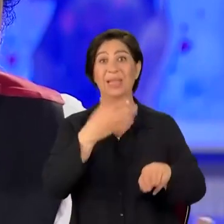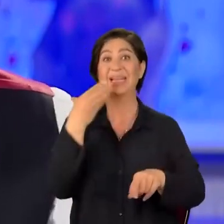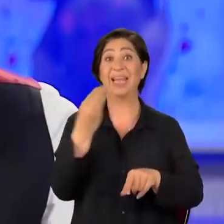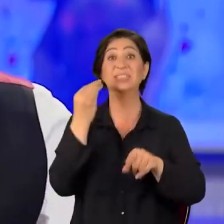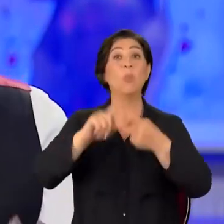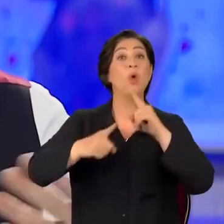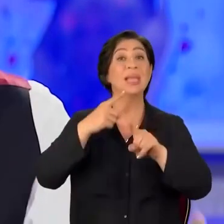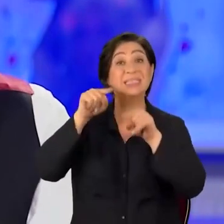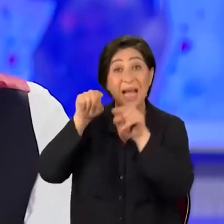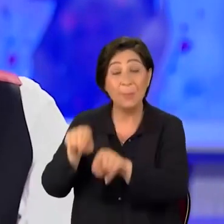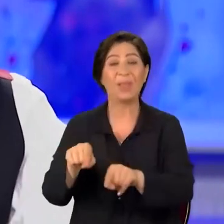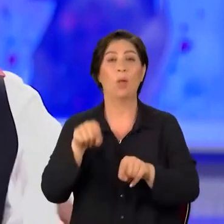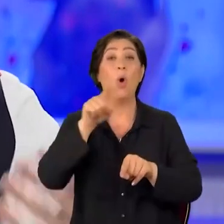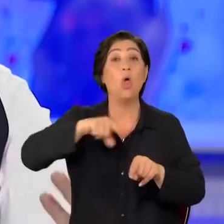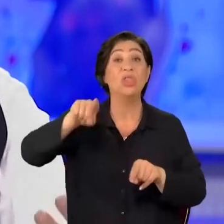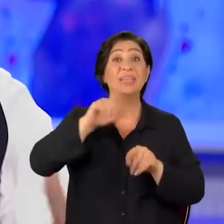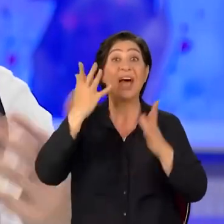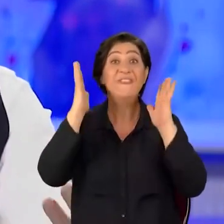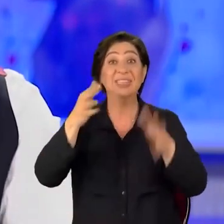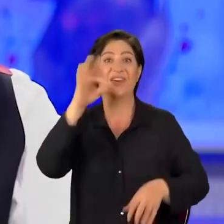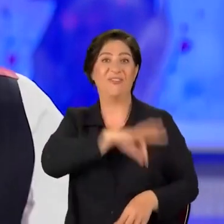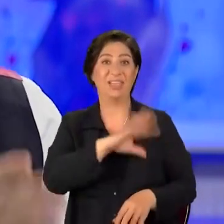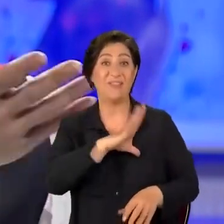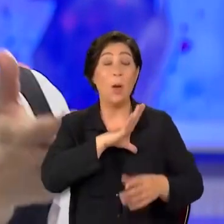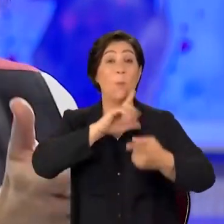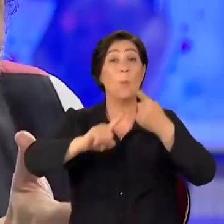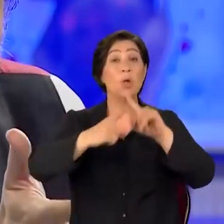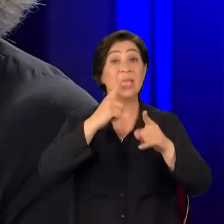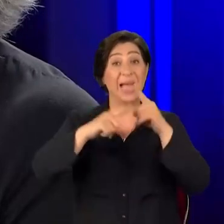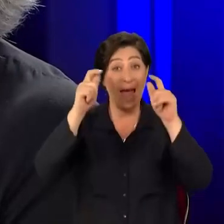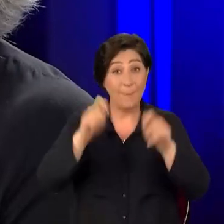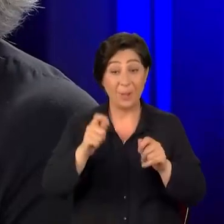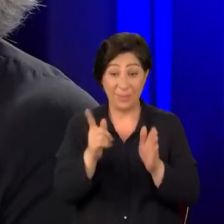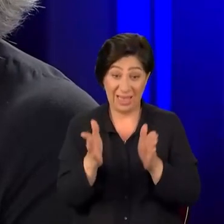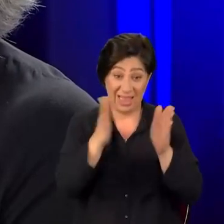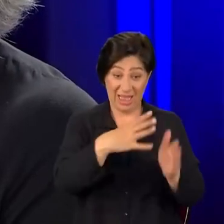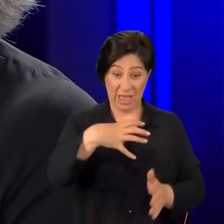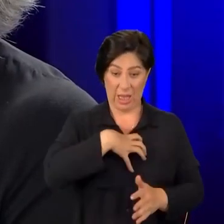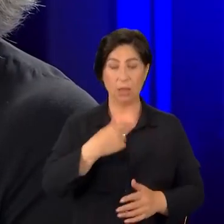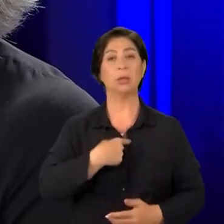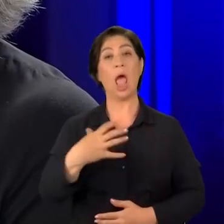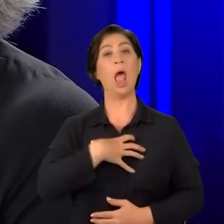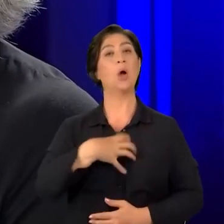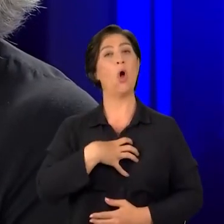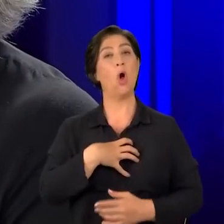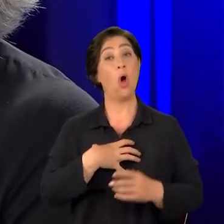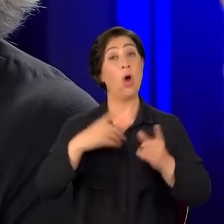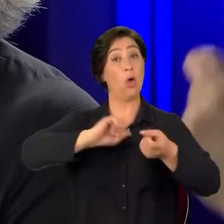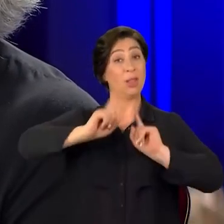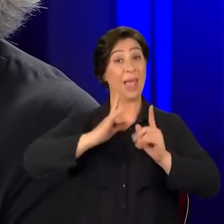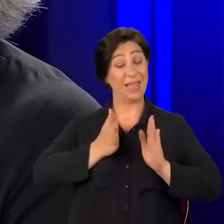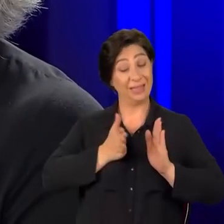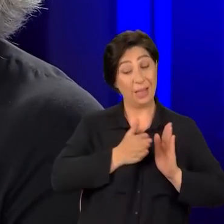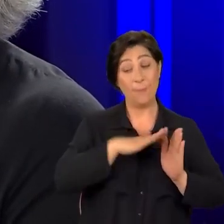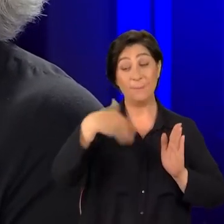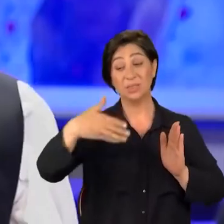siyasetçileri takip edin, genç siyasetçileri takip edin. Onlarda daha fazla yarar var. Çünkü politika yapmak bir yandan da hani kendi egosunu yönetmek yanında